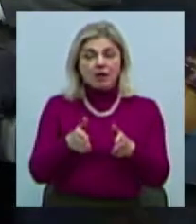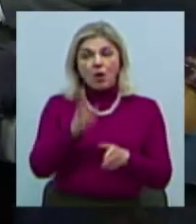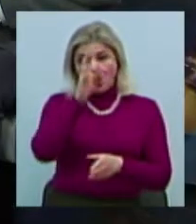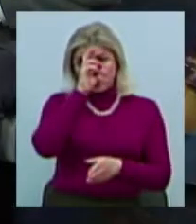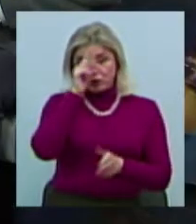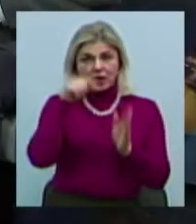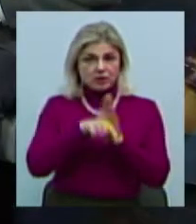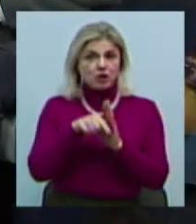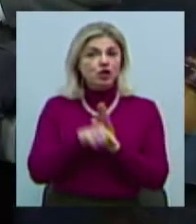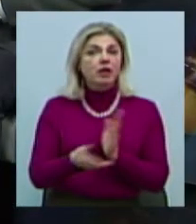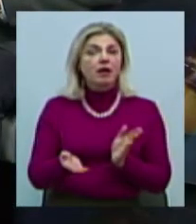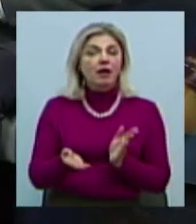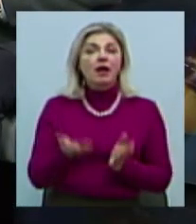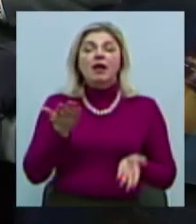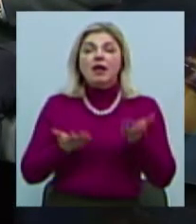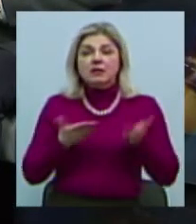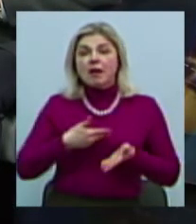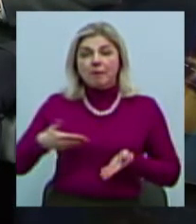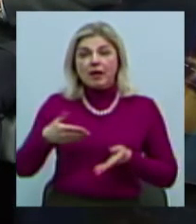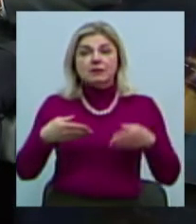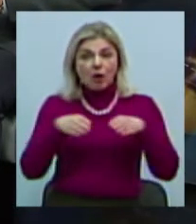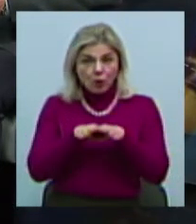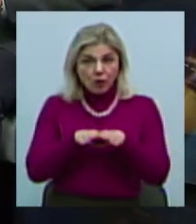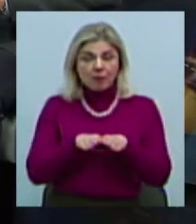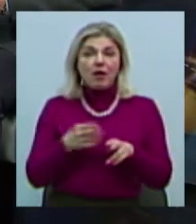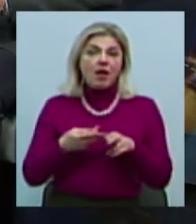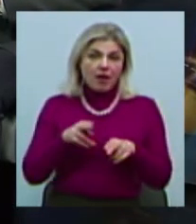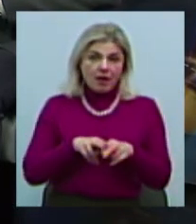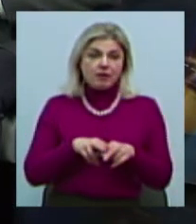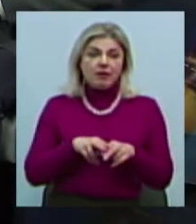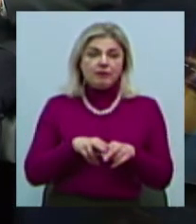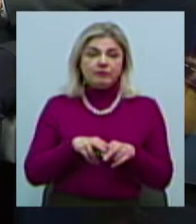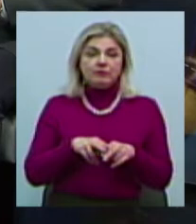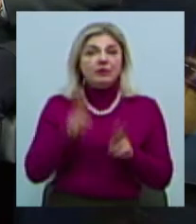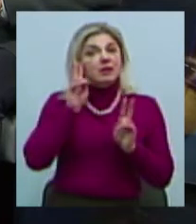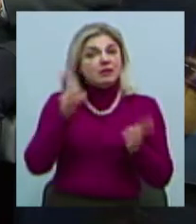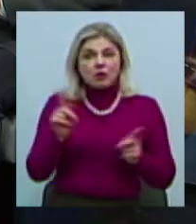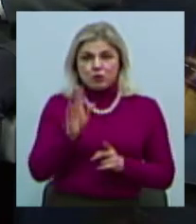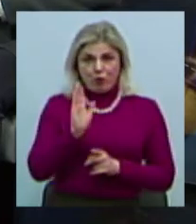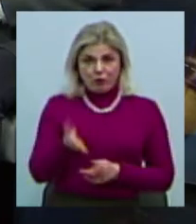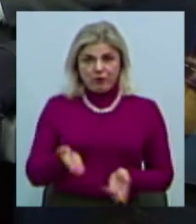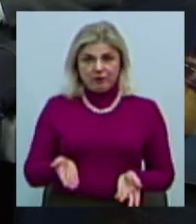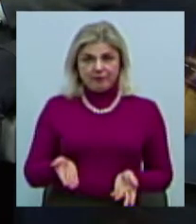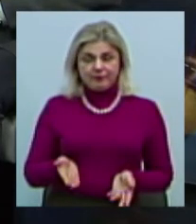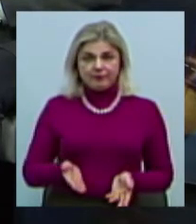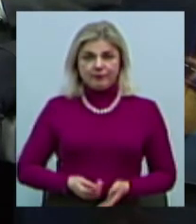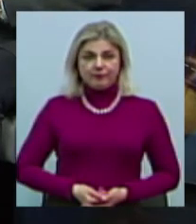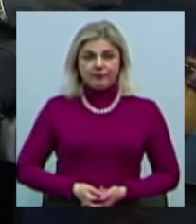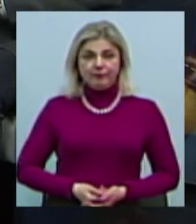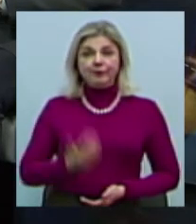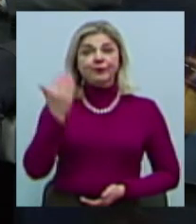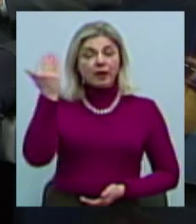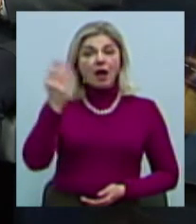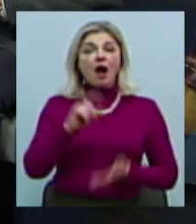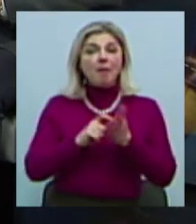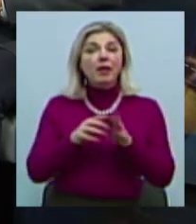государственного значения. Если мы ее закроем, это, я не знаю, что будет. Они должны